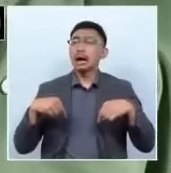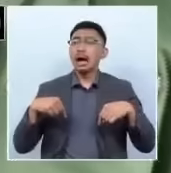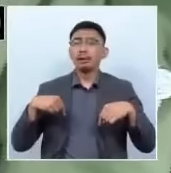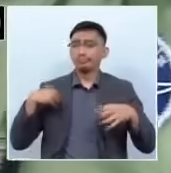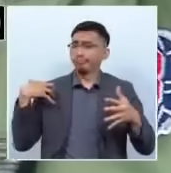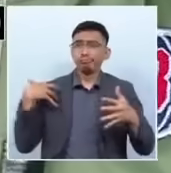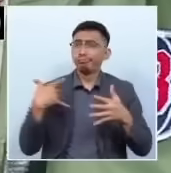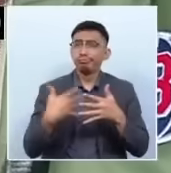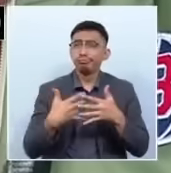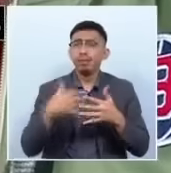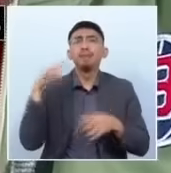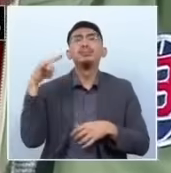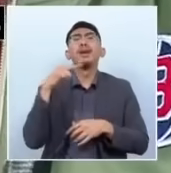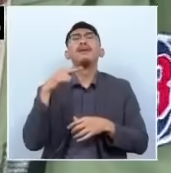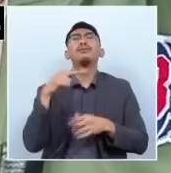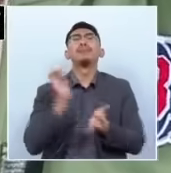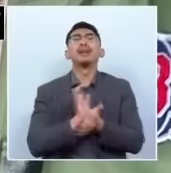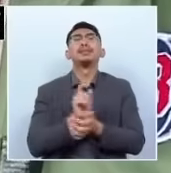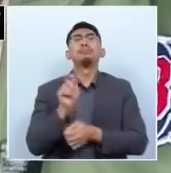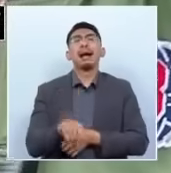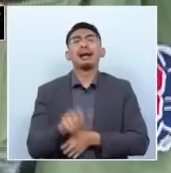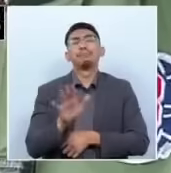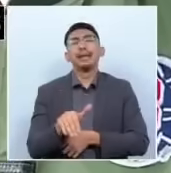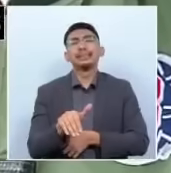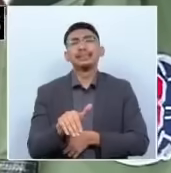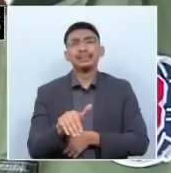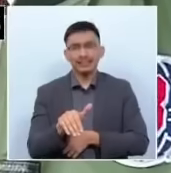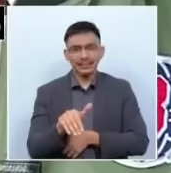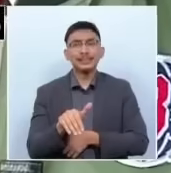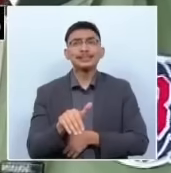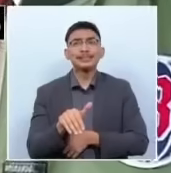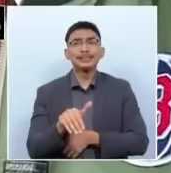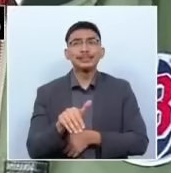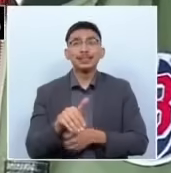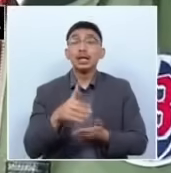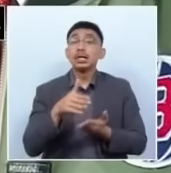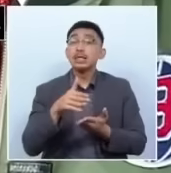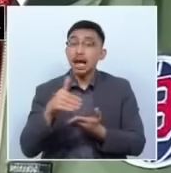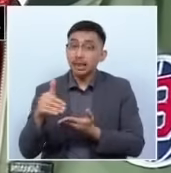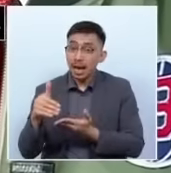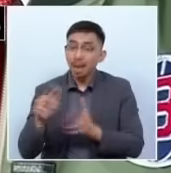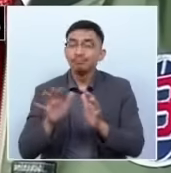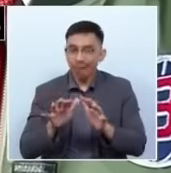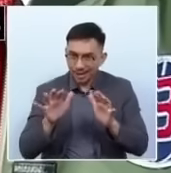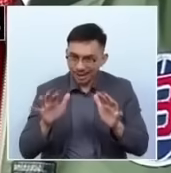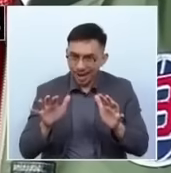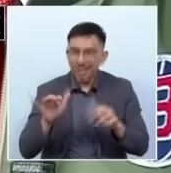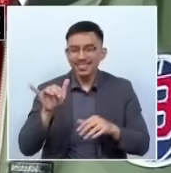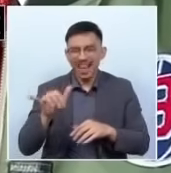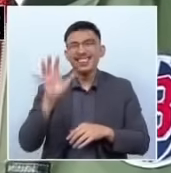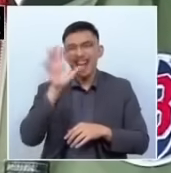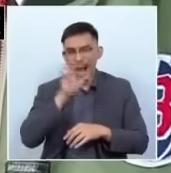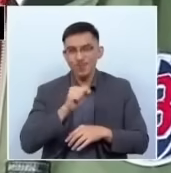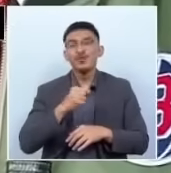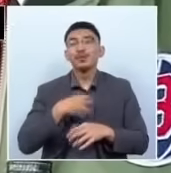bekas jadi banyak Data Bapak mungkin niat bapak baik tapi mungkin tim Bapak staf bapak itu